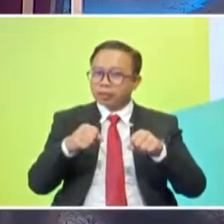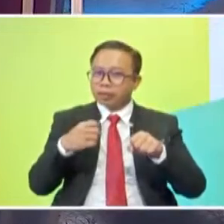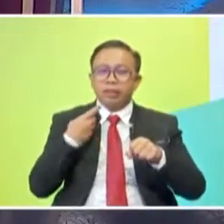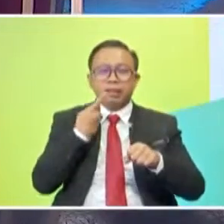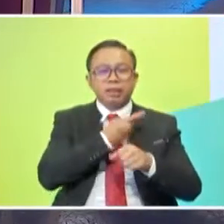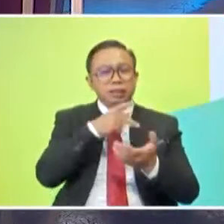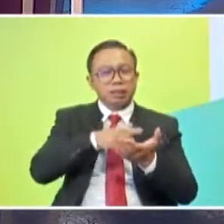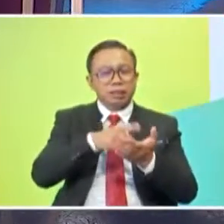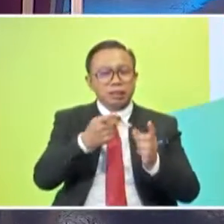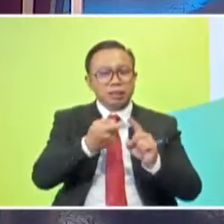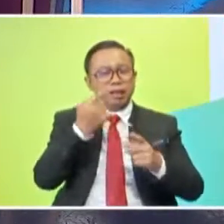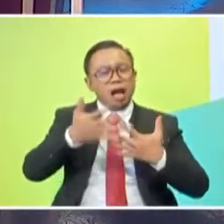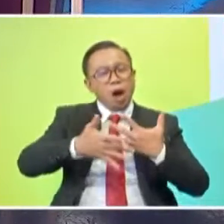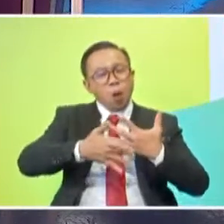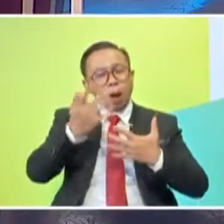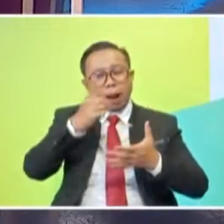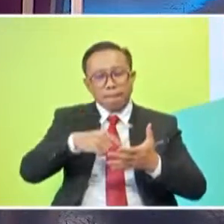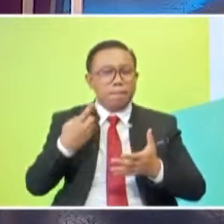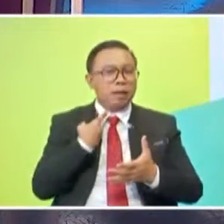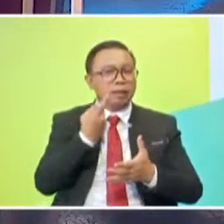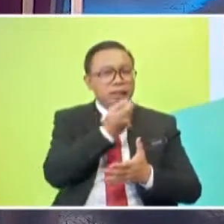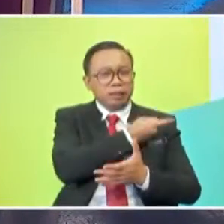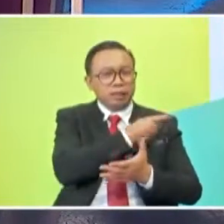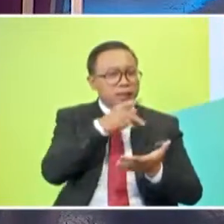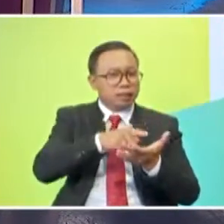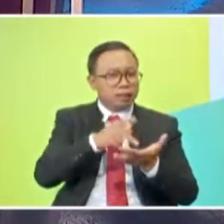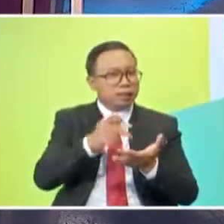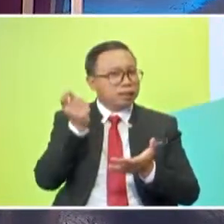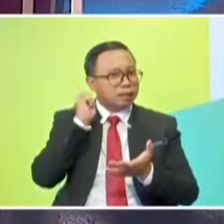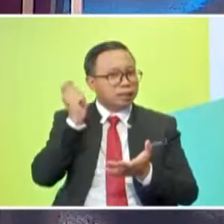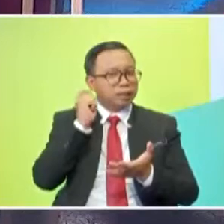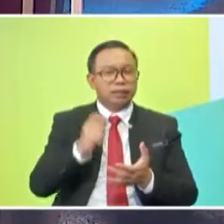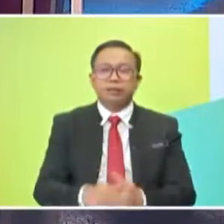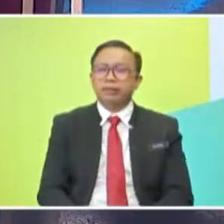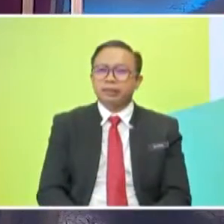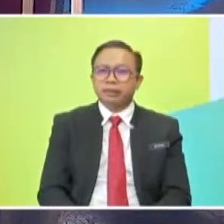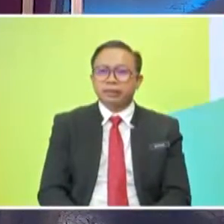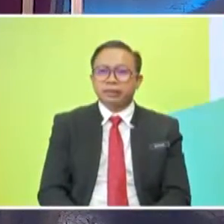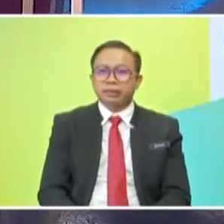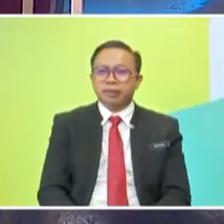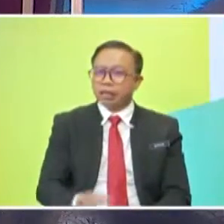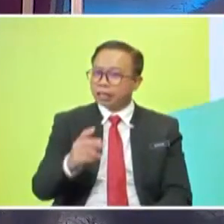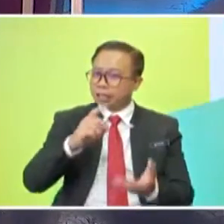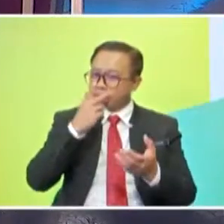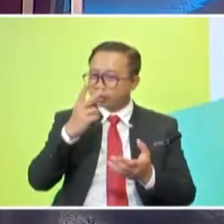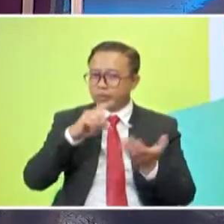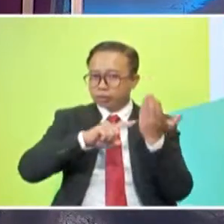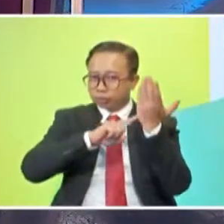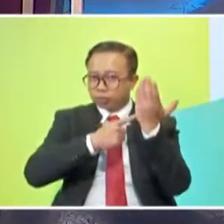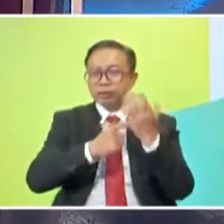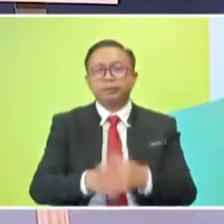kiri dari awal semula aku ya kita dagang kiri tadi sego boleh untuk lihat di sinilah Mirae